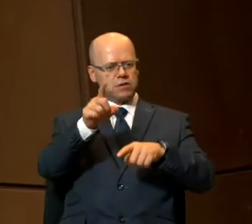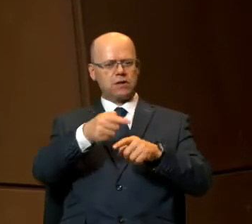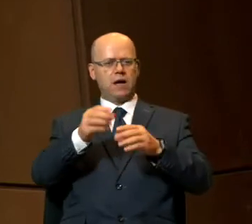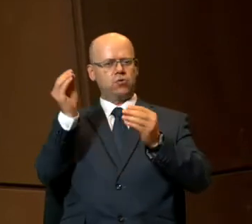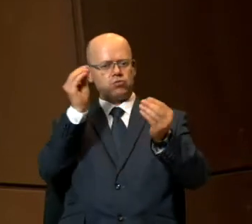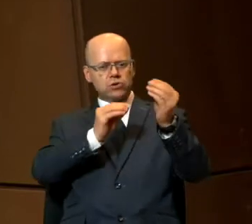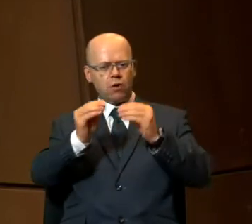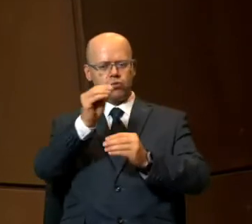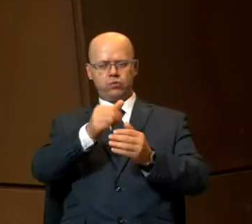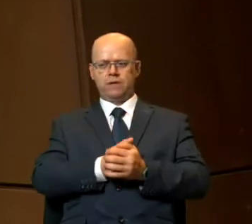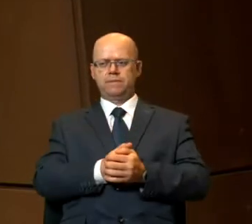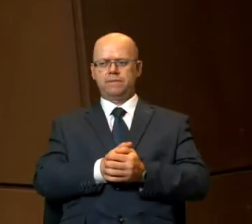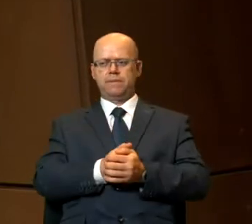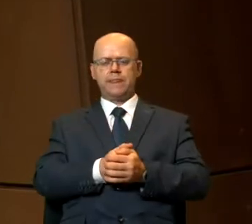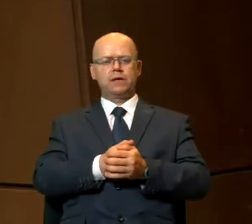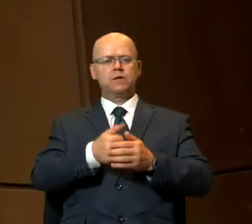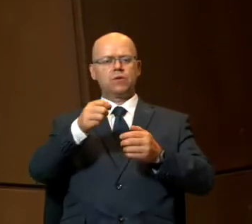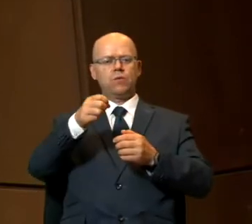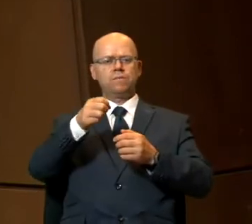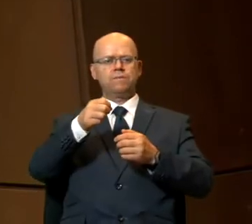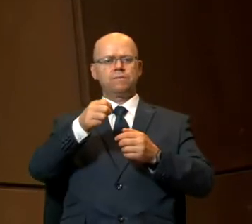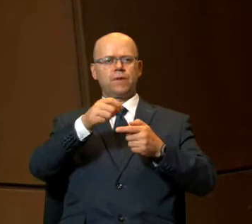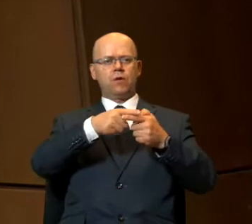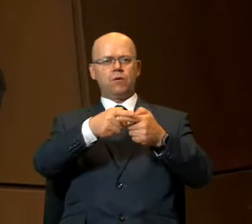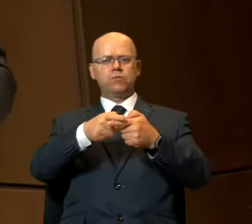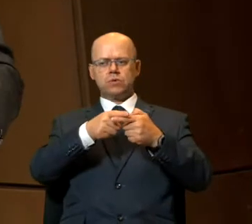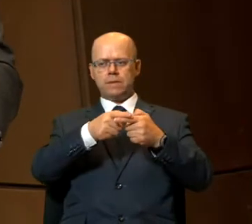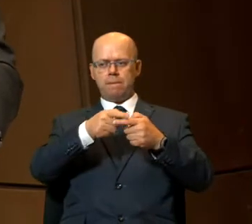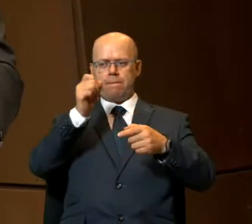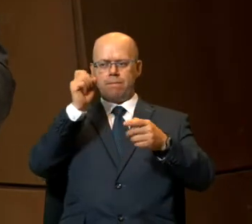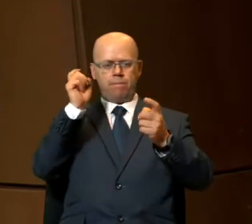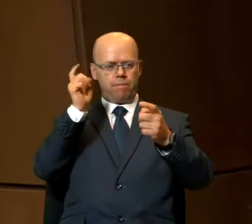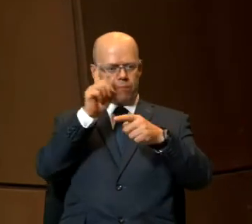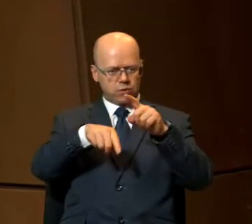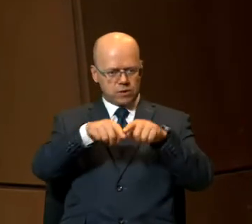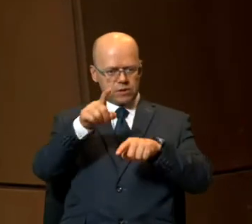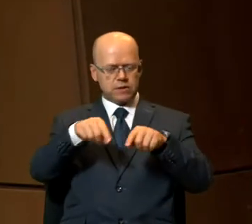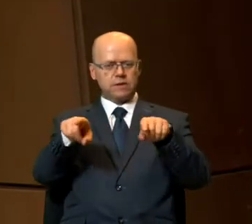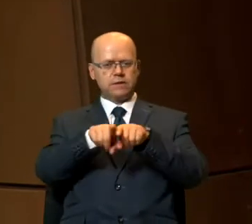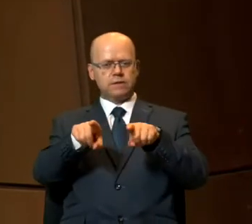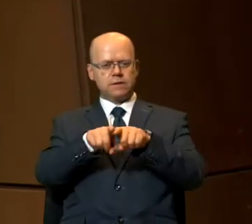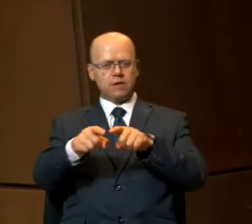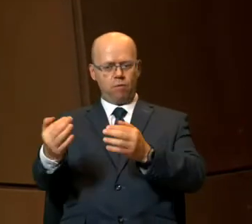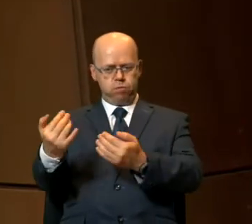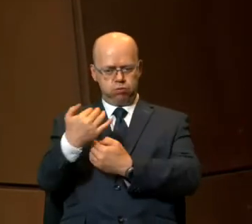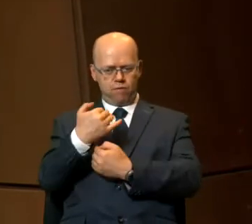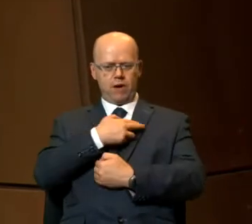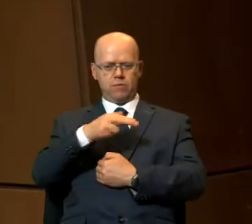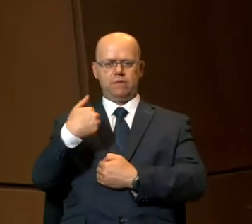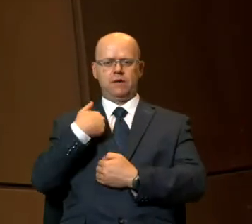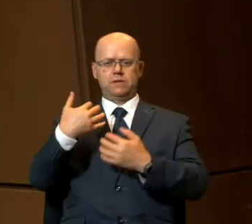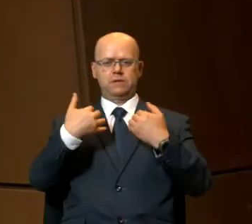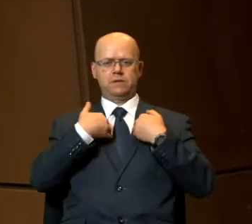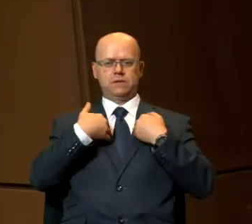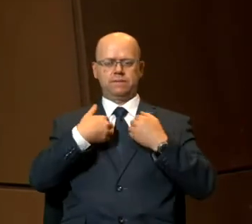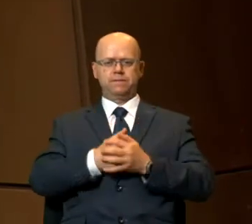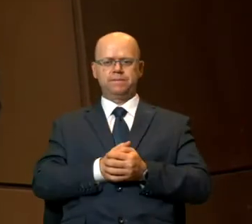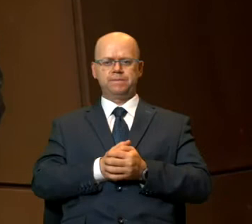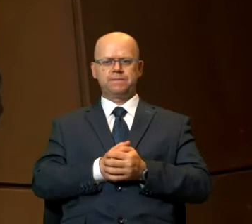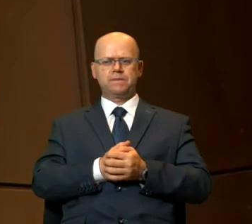od instytucji politycznych, które tworzymy i które kształtują nasze życie. I teraz czym